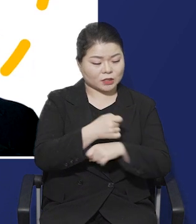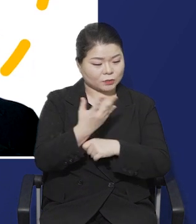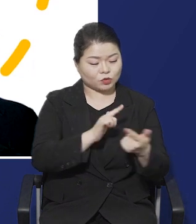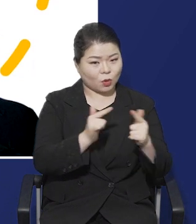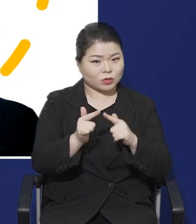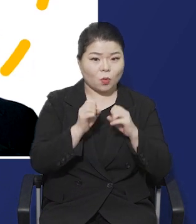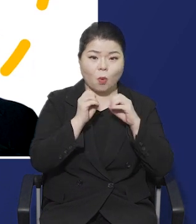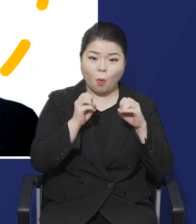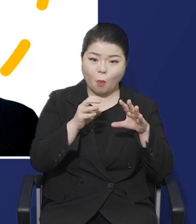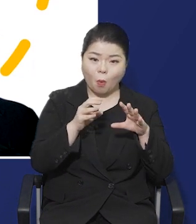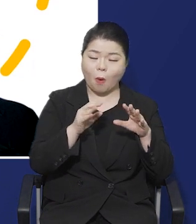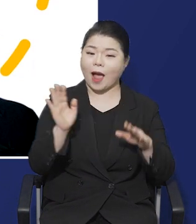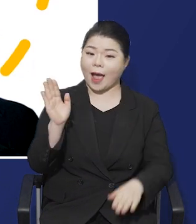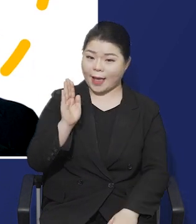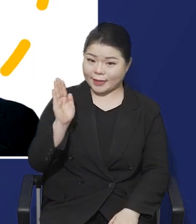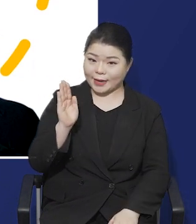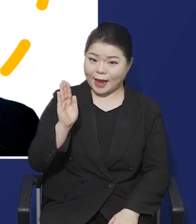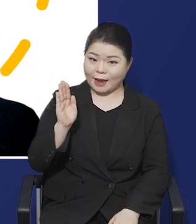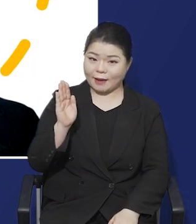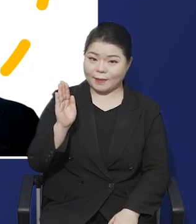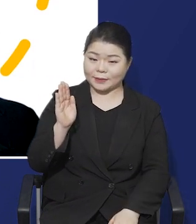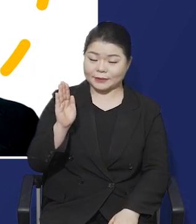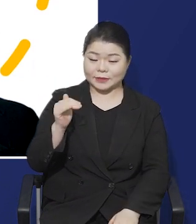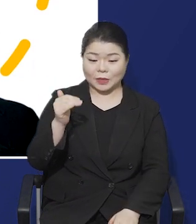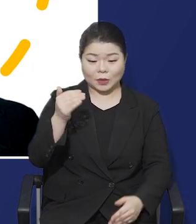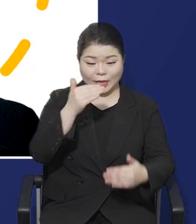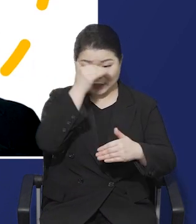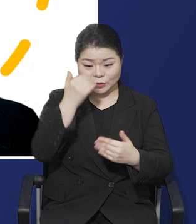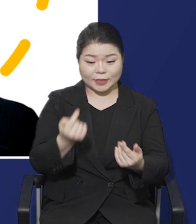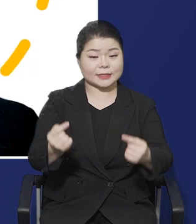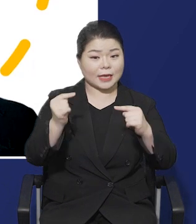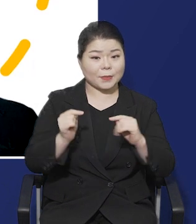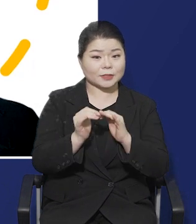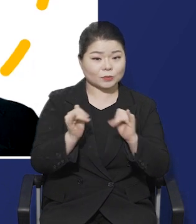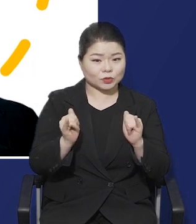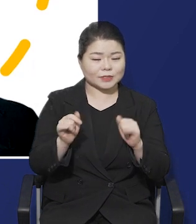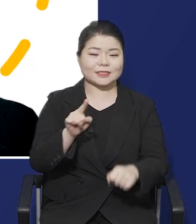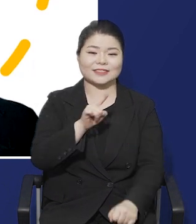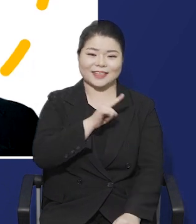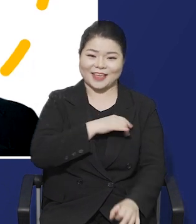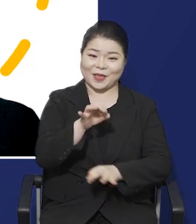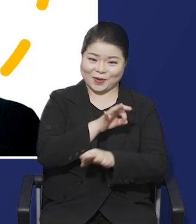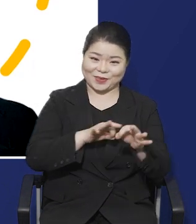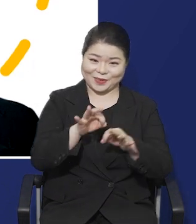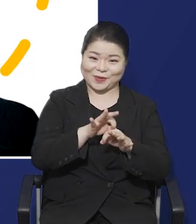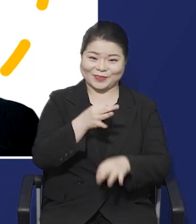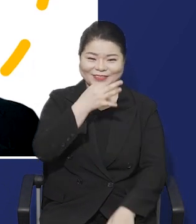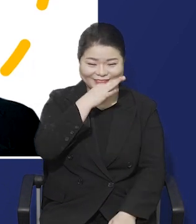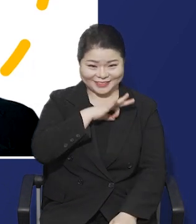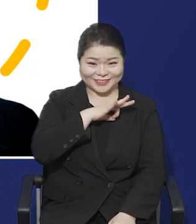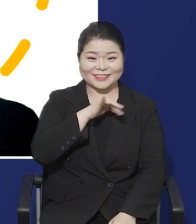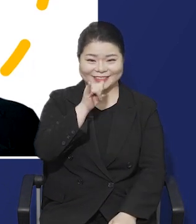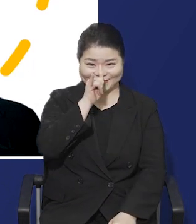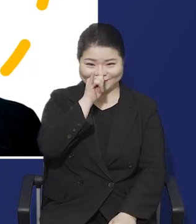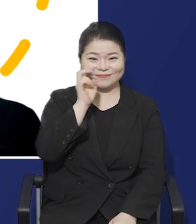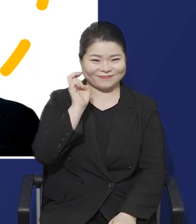어떤 광고보다 마 전시에 참여하는 것이 가장 경제적인 그런 경제성이